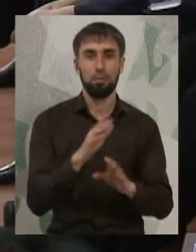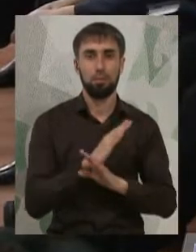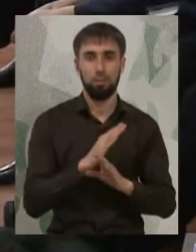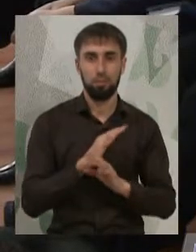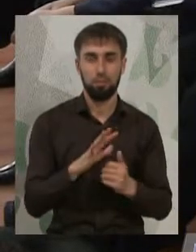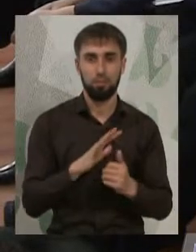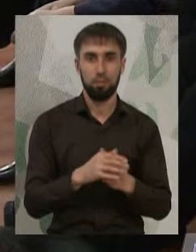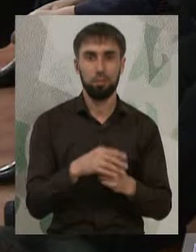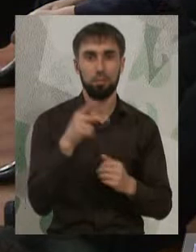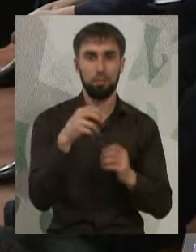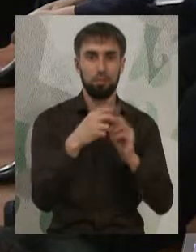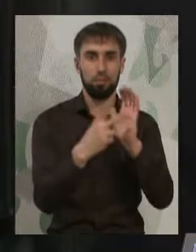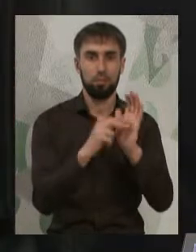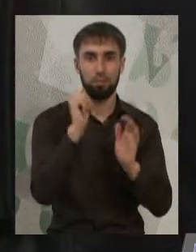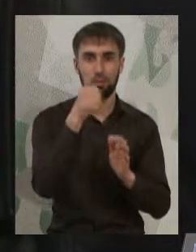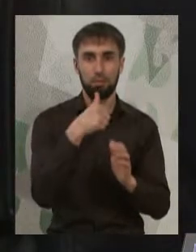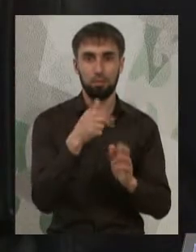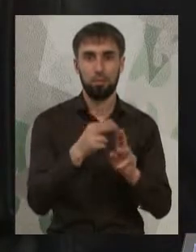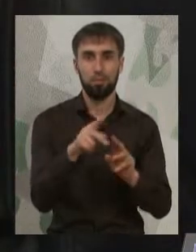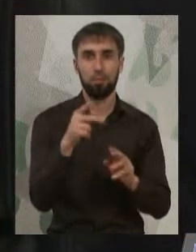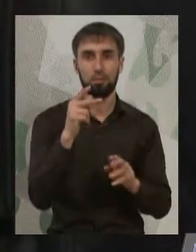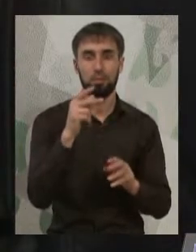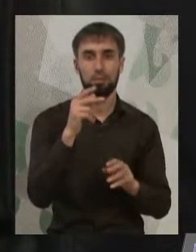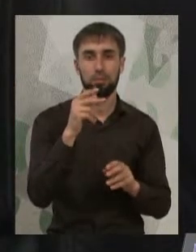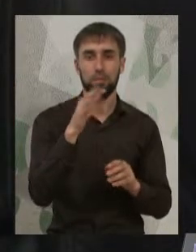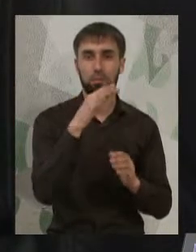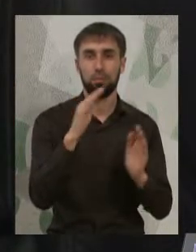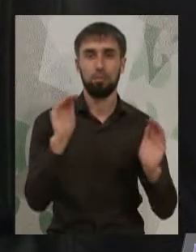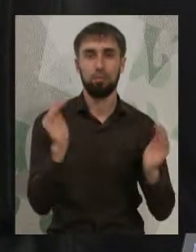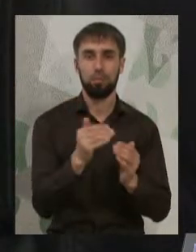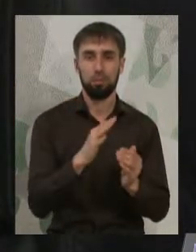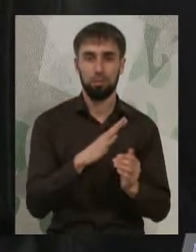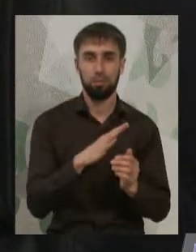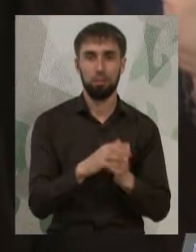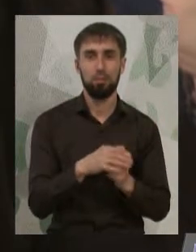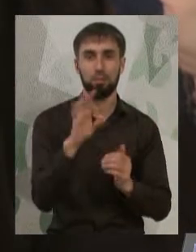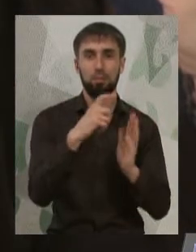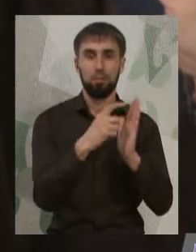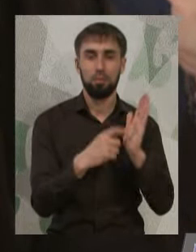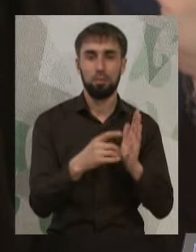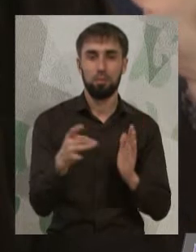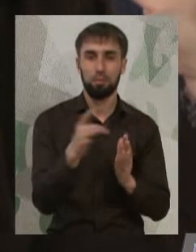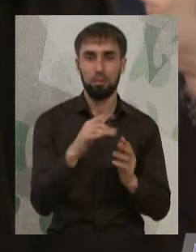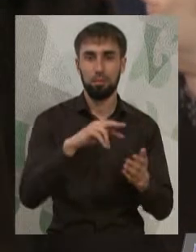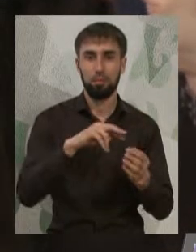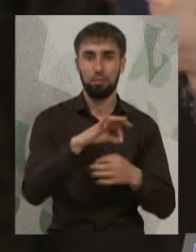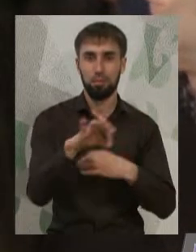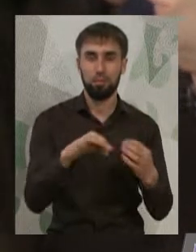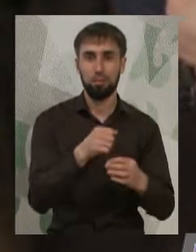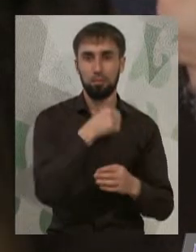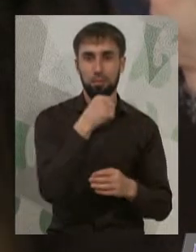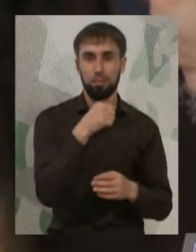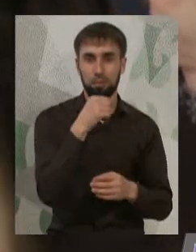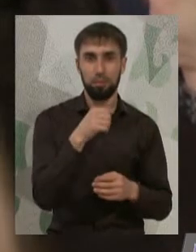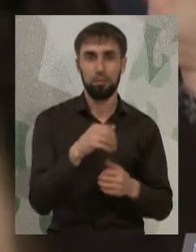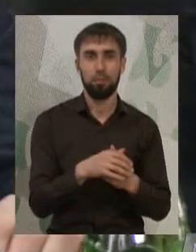аналогичным периодом за 2018 год, эта цифра уменьшилась в 2 раза. Уже возвращаясь к теме обсуждения регионального проекта «Старшее поколение»,